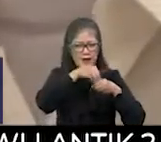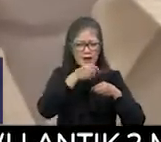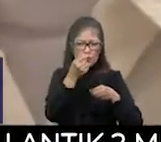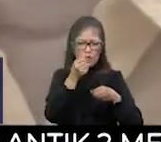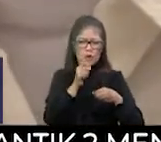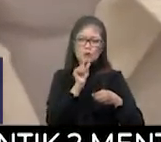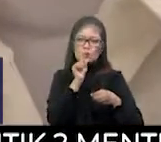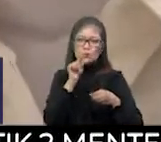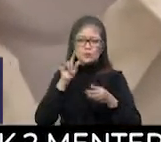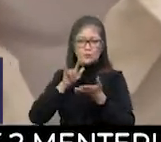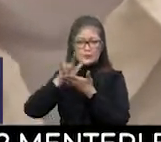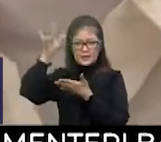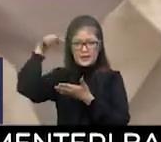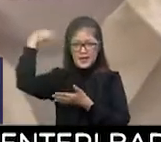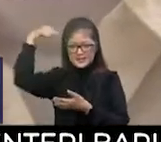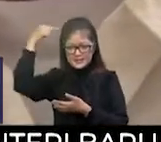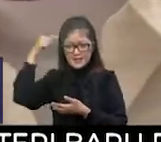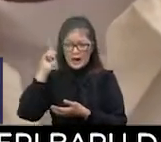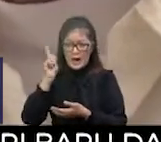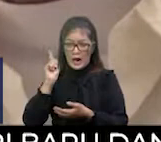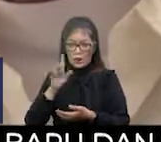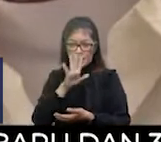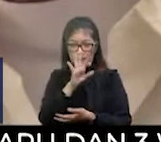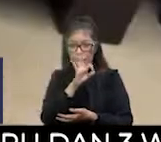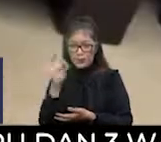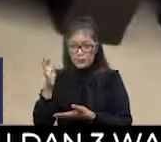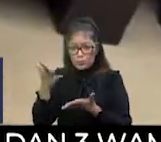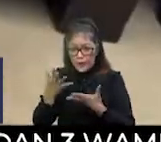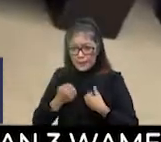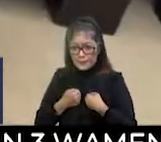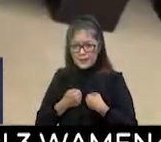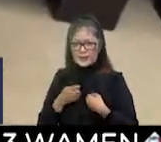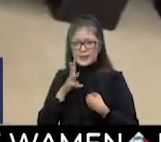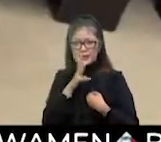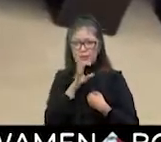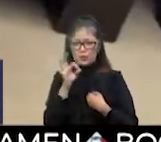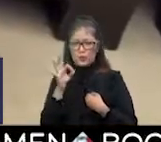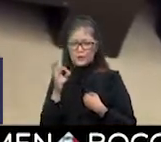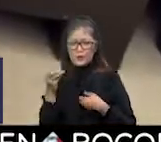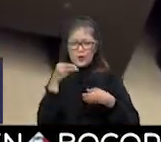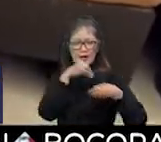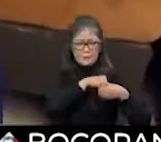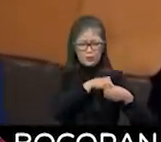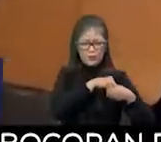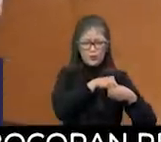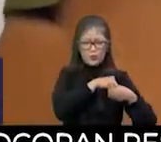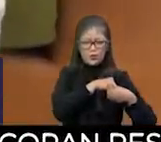mendapat Rp50.000 dari mengayuh becak, Kang Eme selalu menyisihkan hingga Rp30.000 untuk tabungan